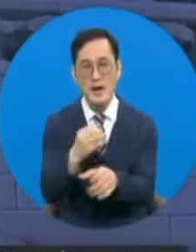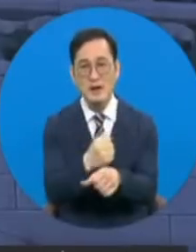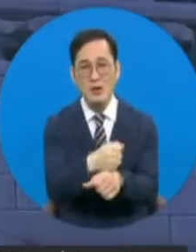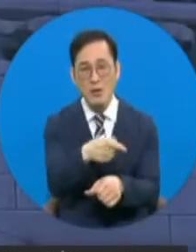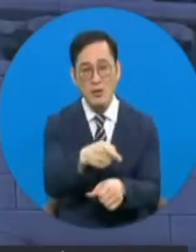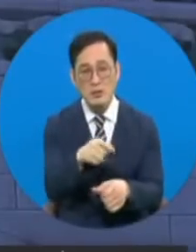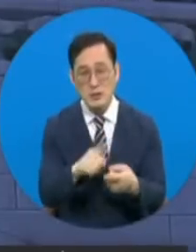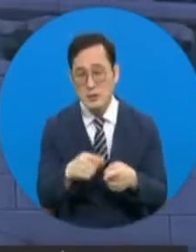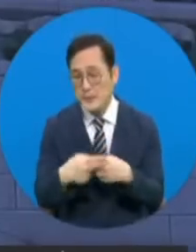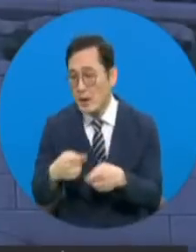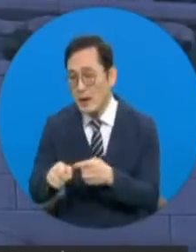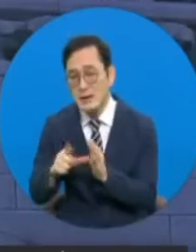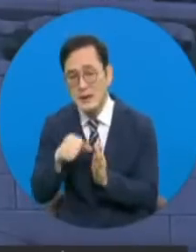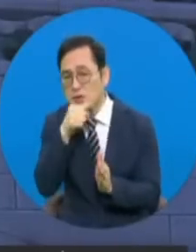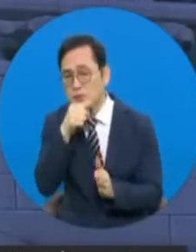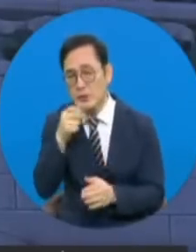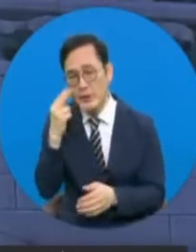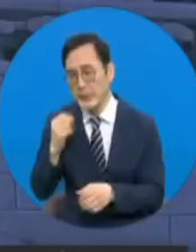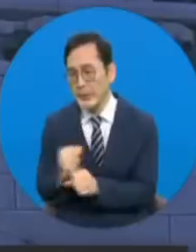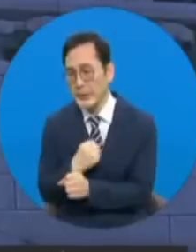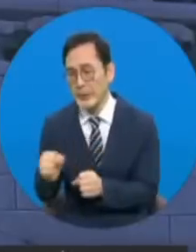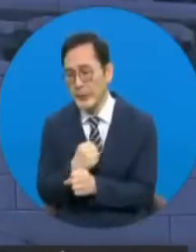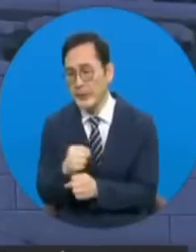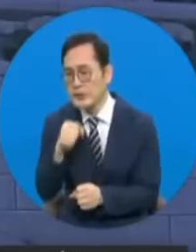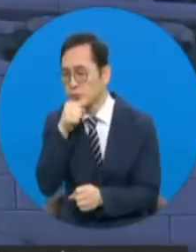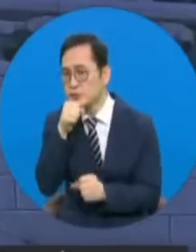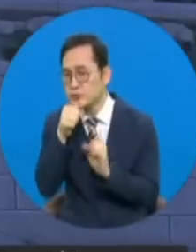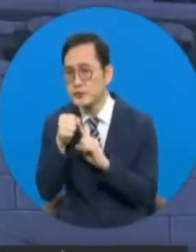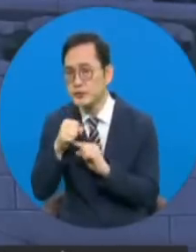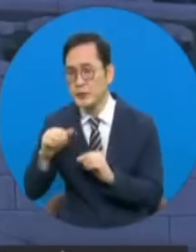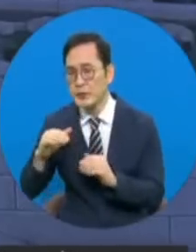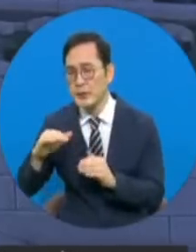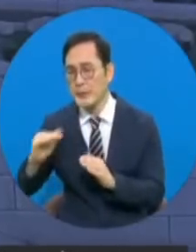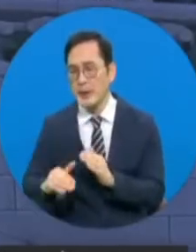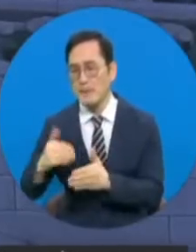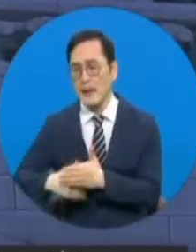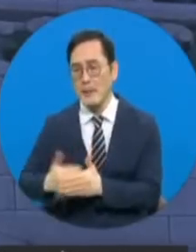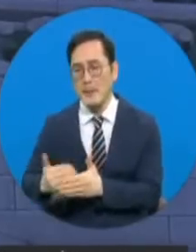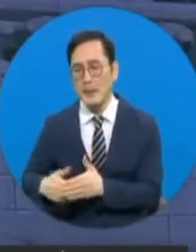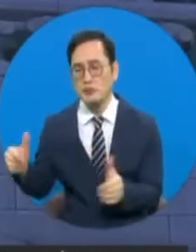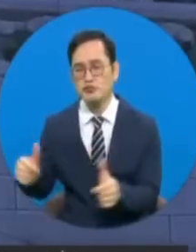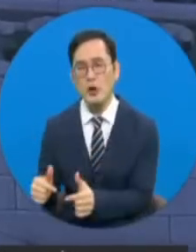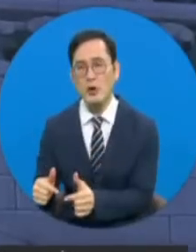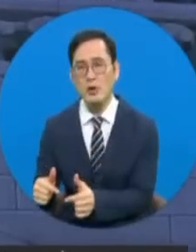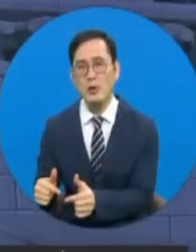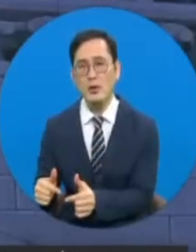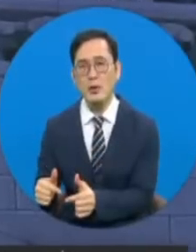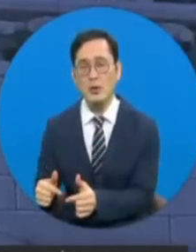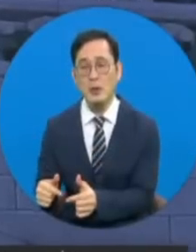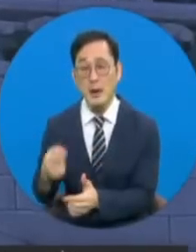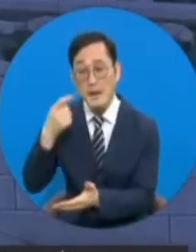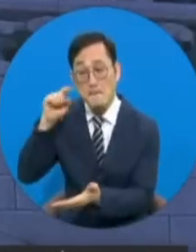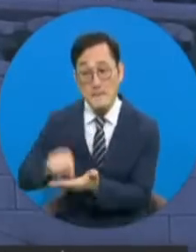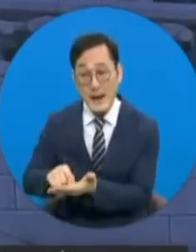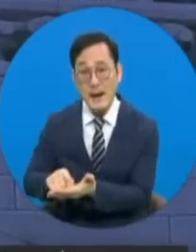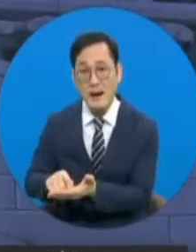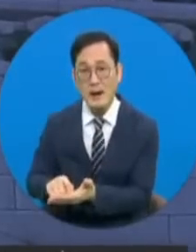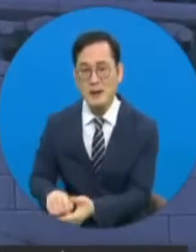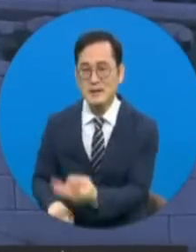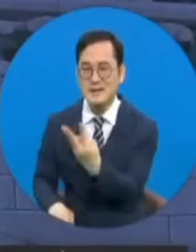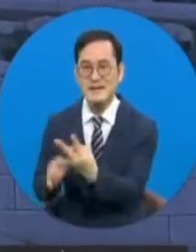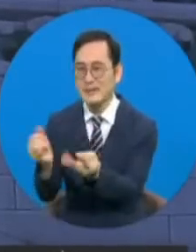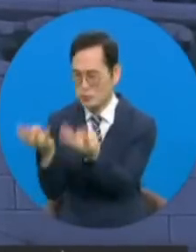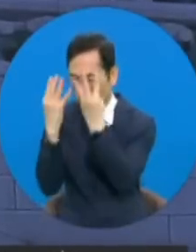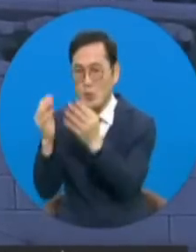조정했다는 의혹과 관련해서 당국제 3명이 구속 기소된 상황인데 보고를 받으면서 야 이거 미치겠네 시끄러워지겠네